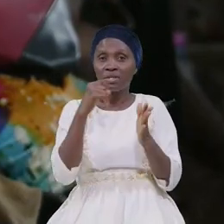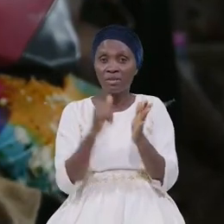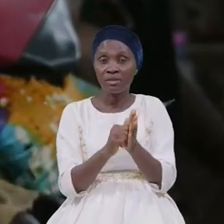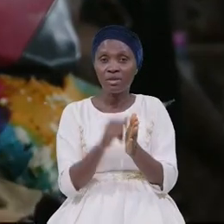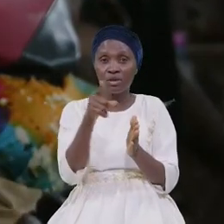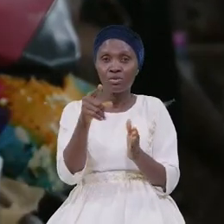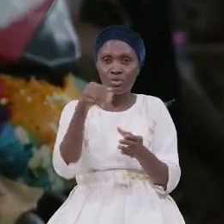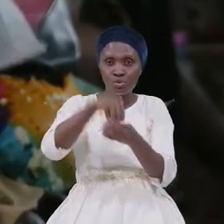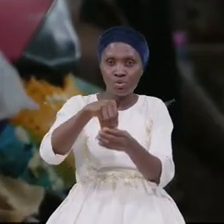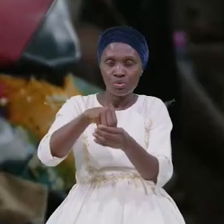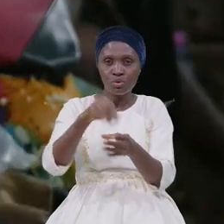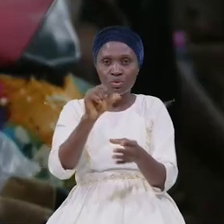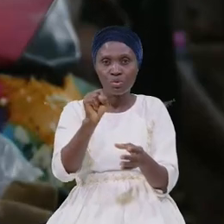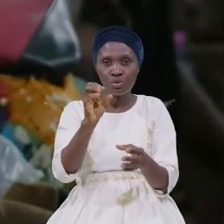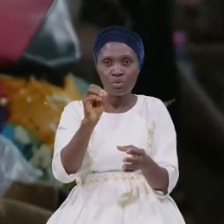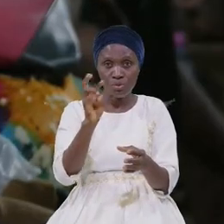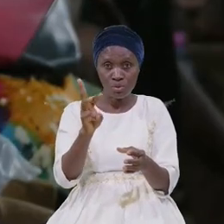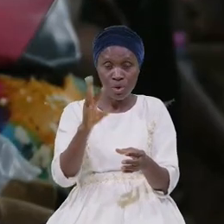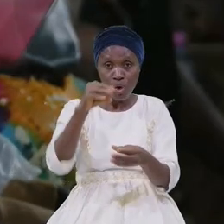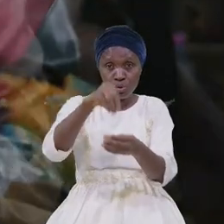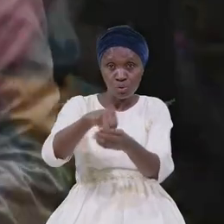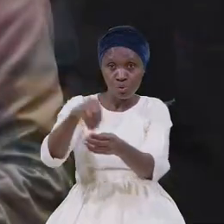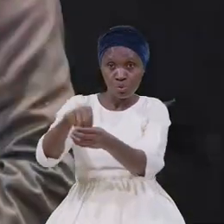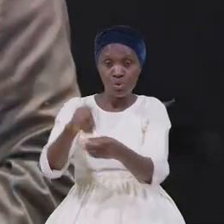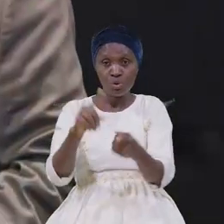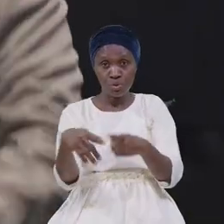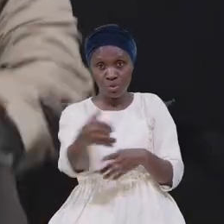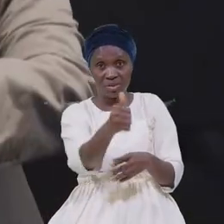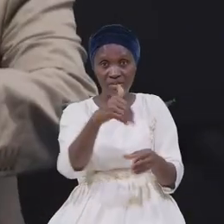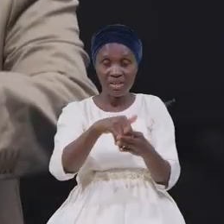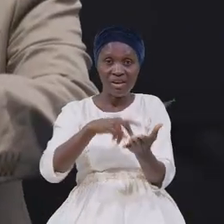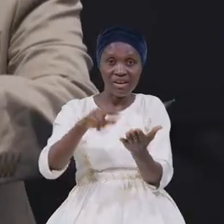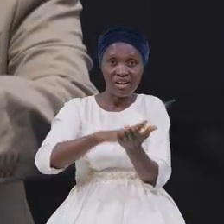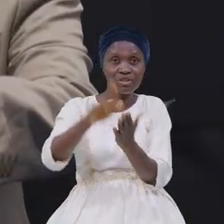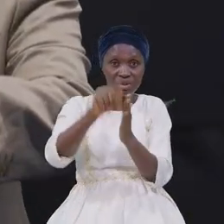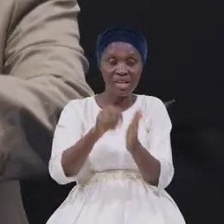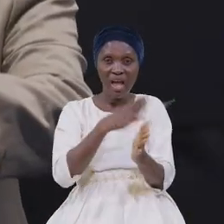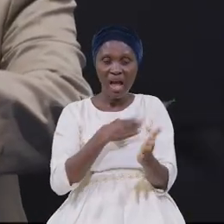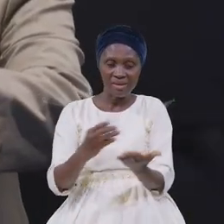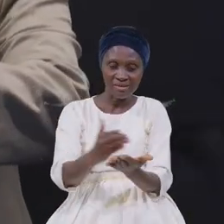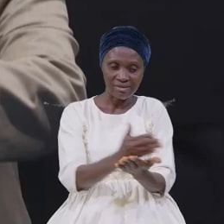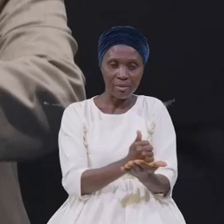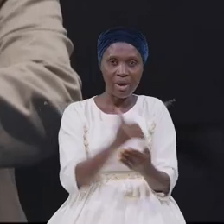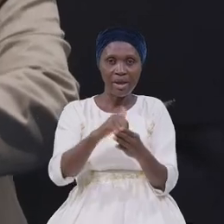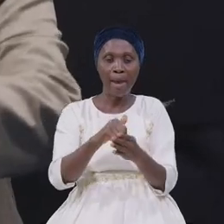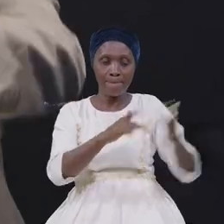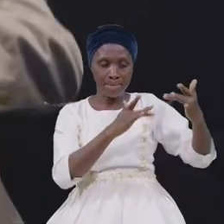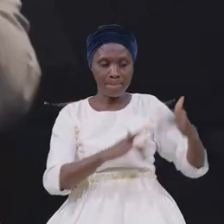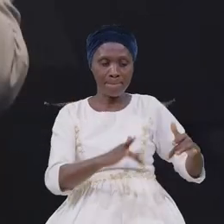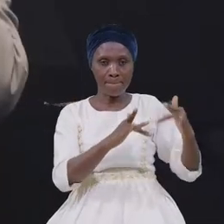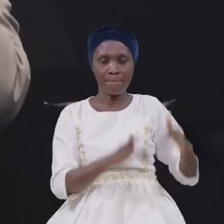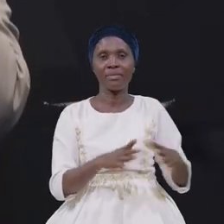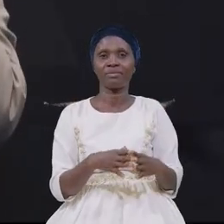Osée 10, 12. Semez selon la justice, moissonnez selon la miséricorde. Défrichez-vous un